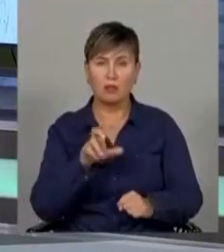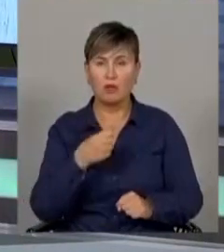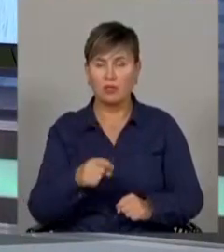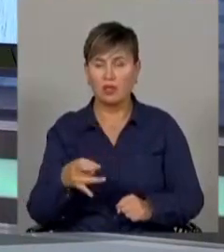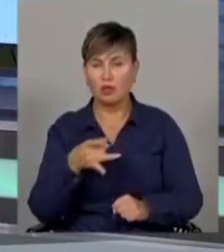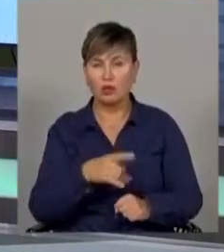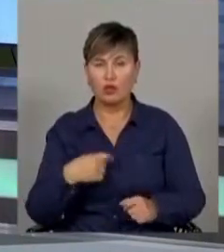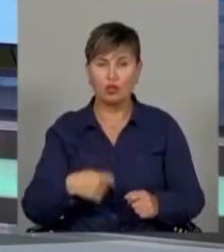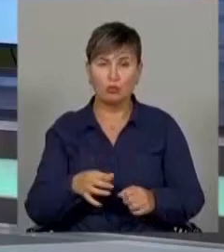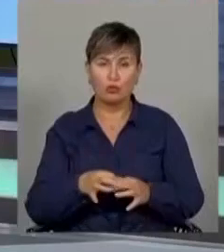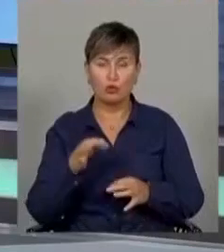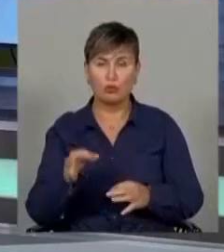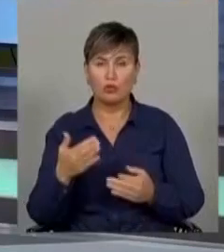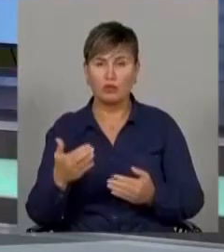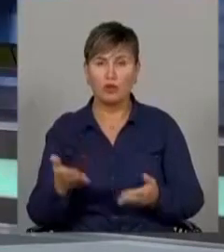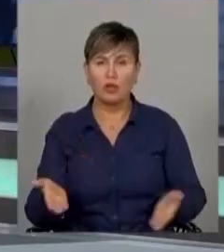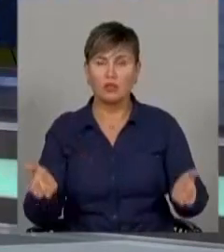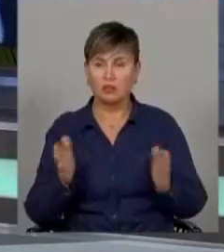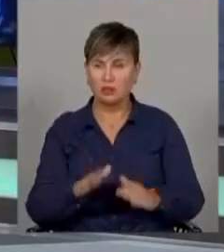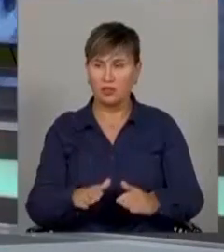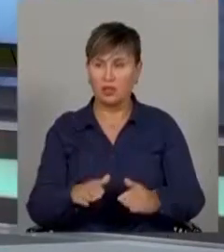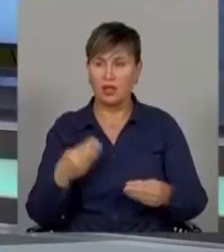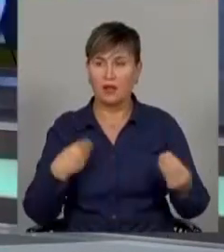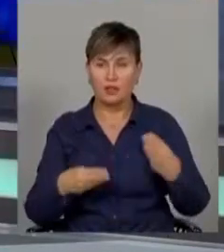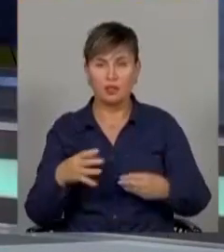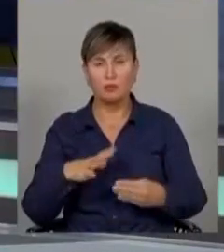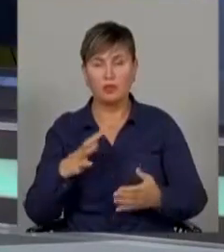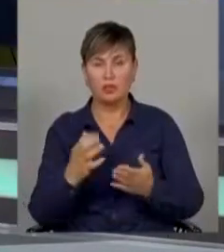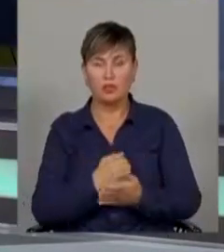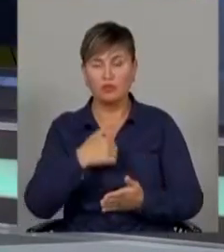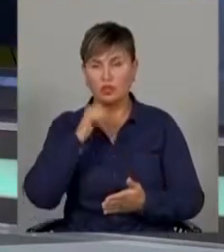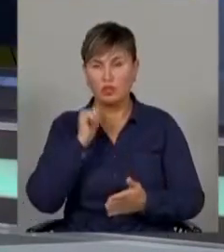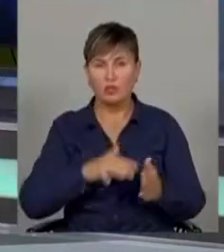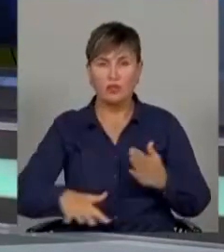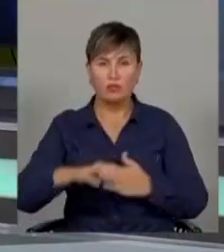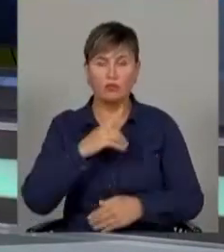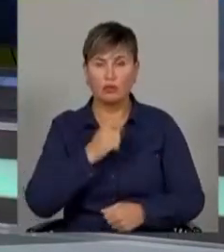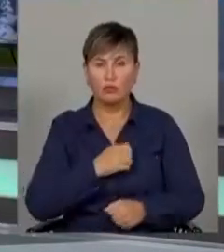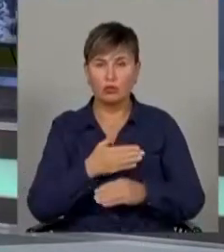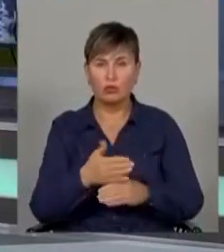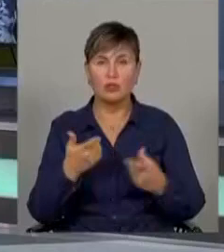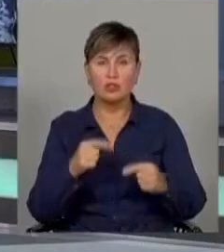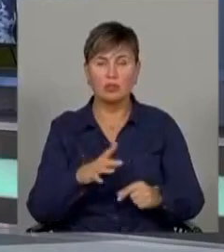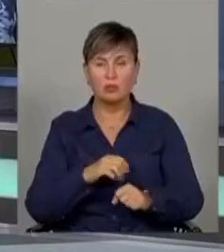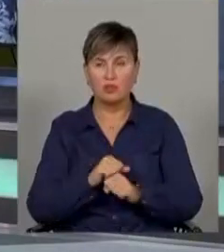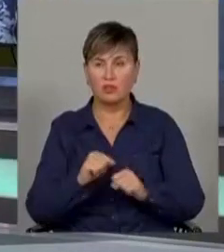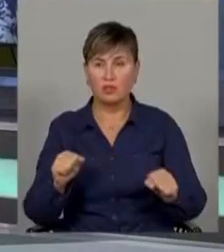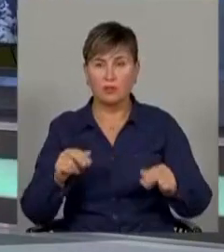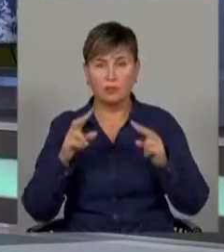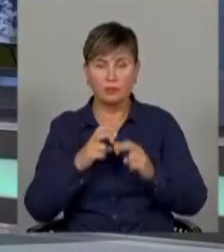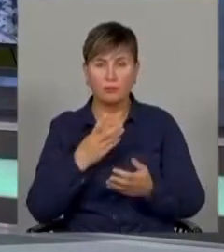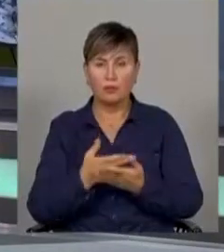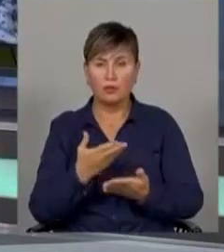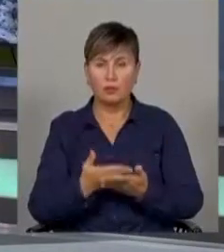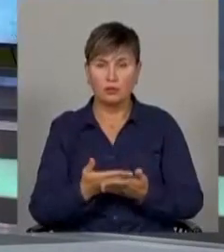районе жамбылской области его останки и фрагменты одежды были найдены вчера во дворе воинской части где произошел взрыв экспертиза